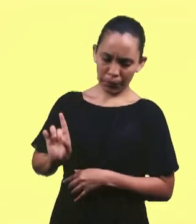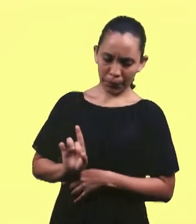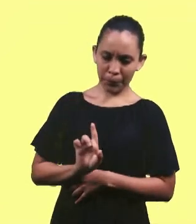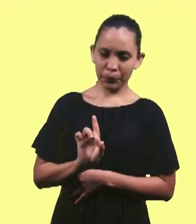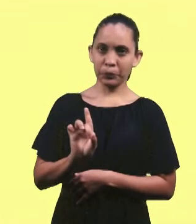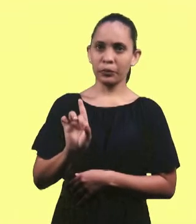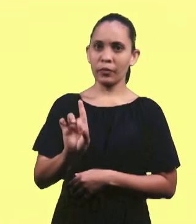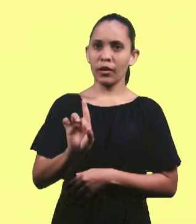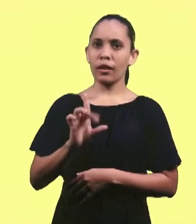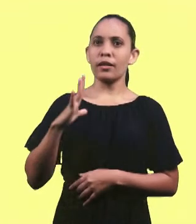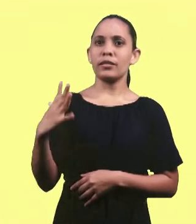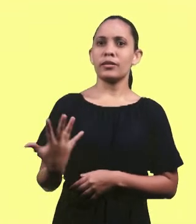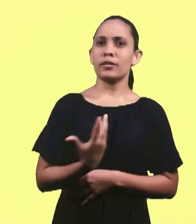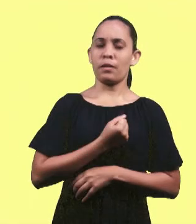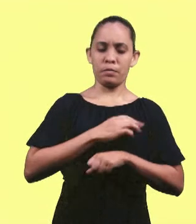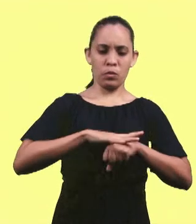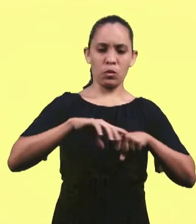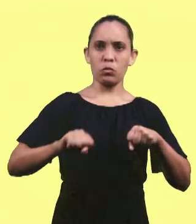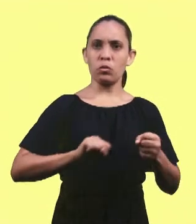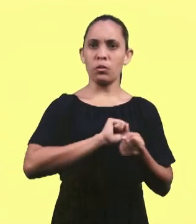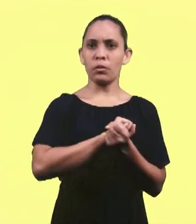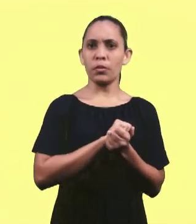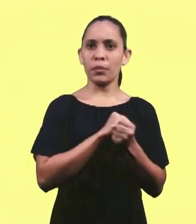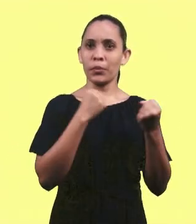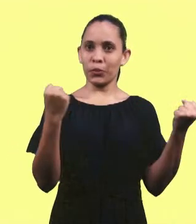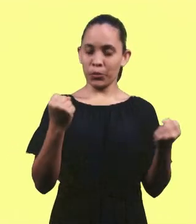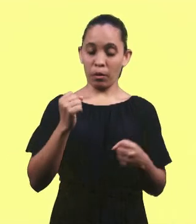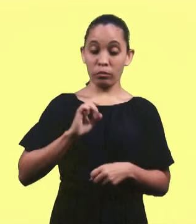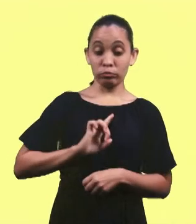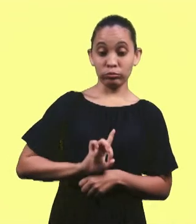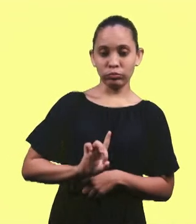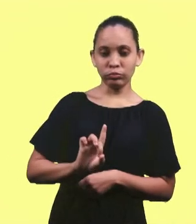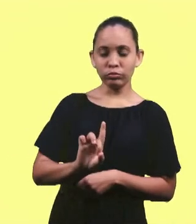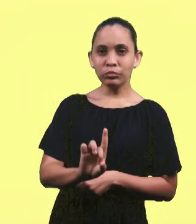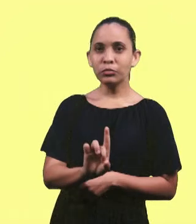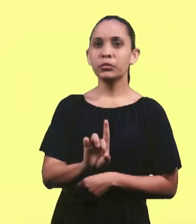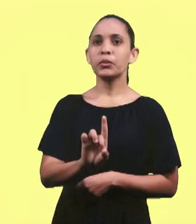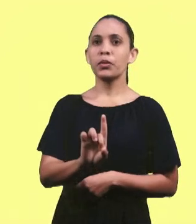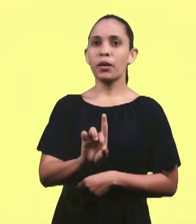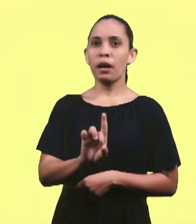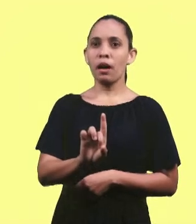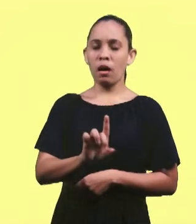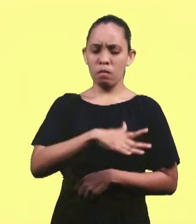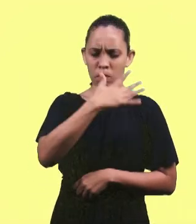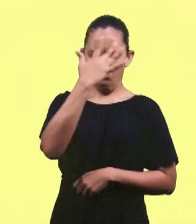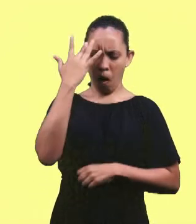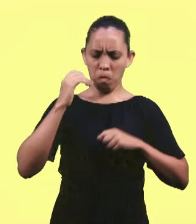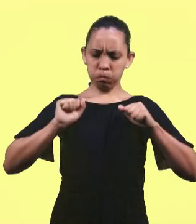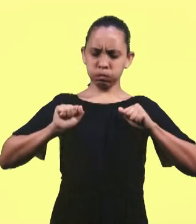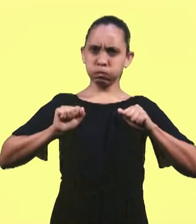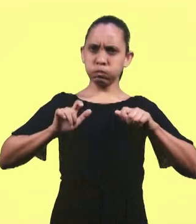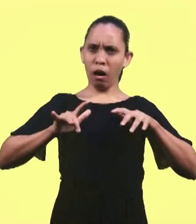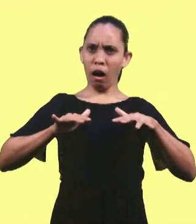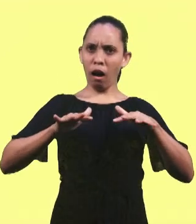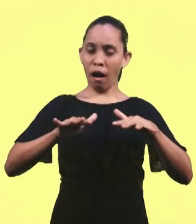il guérissait, il a sauvé, il a délivré. Et un jour, quand il passait avec la foule qui l'accompagnait, donc les gens sont arrivés et ont